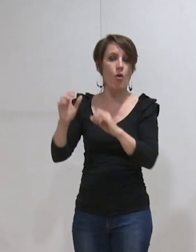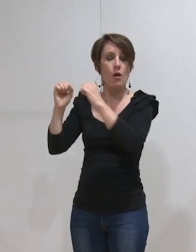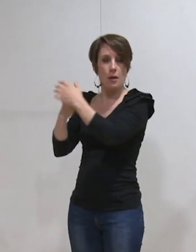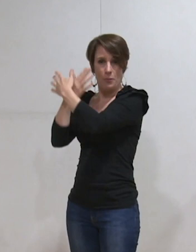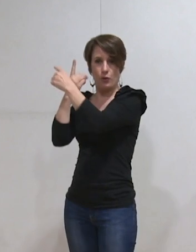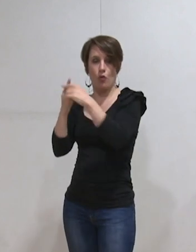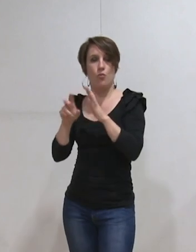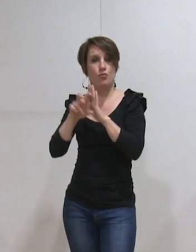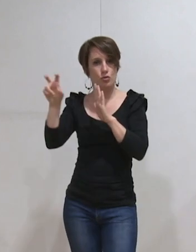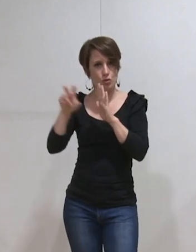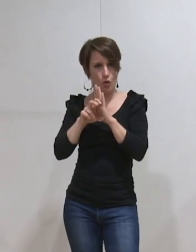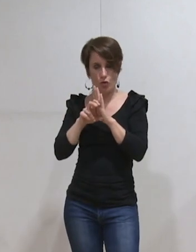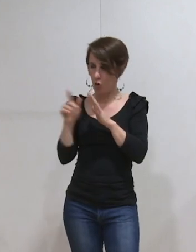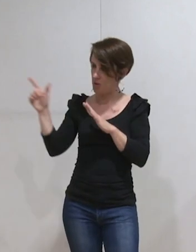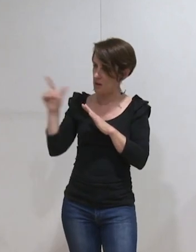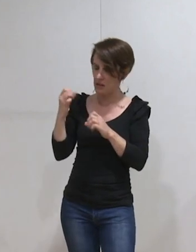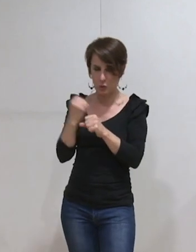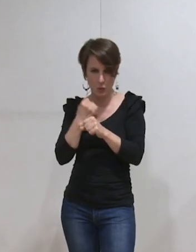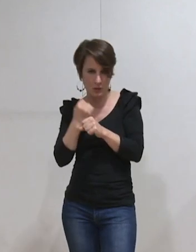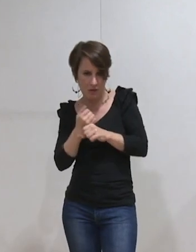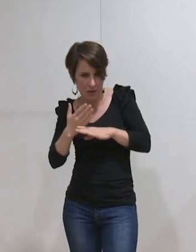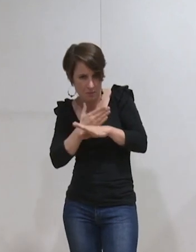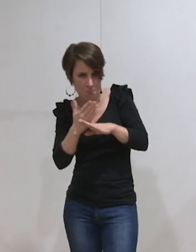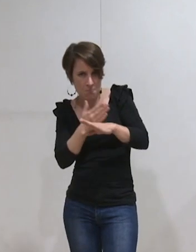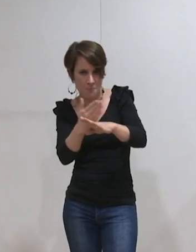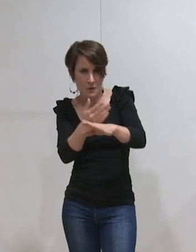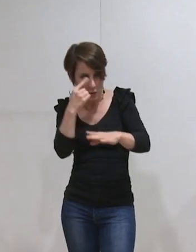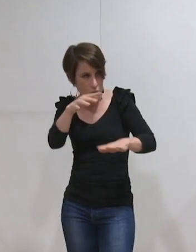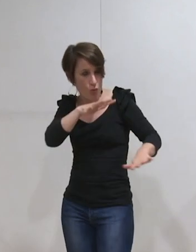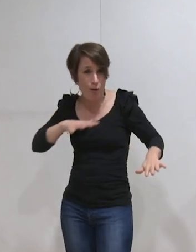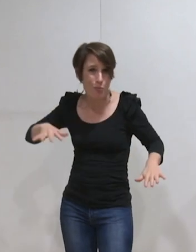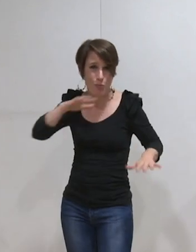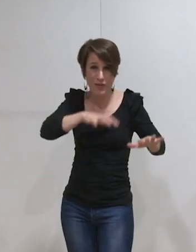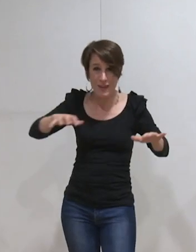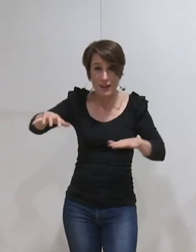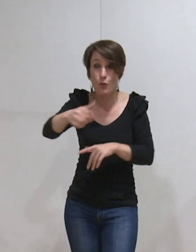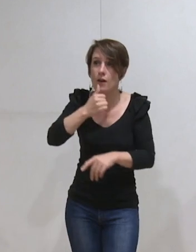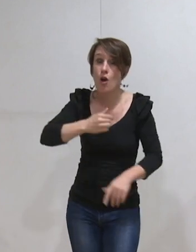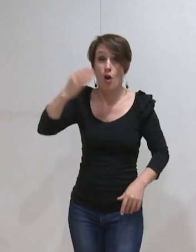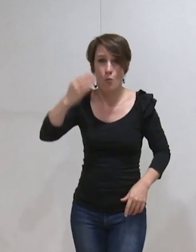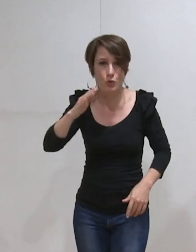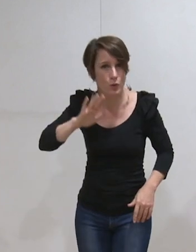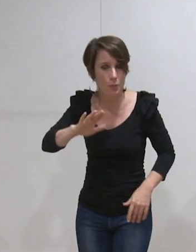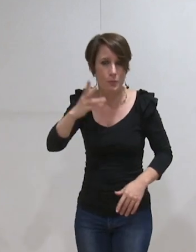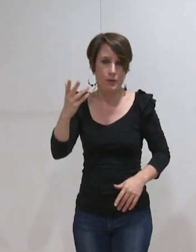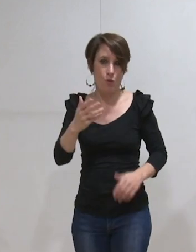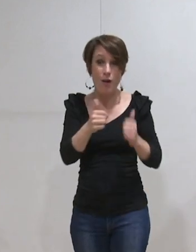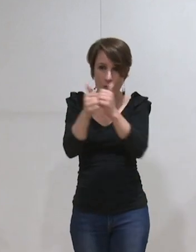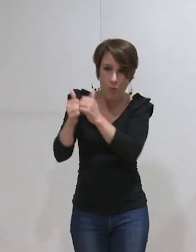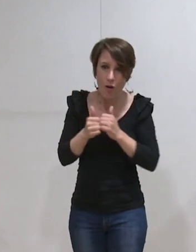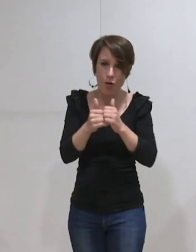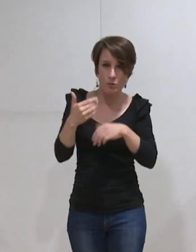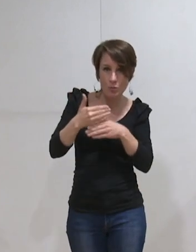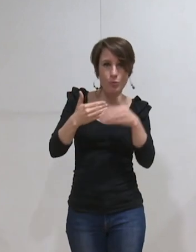de grenob travaille d'ors et déjà à préciser les besoins du territoire afin de définir au mieux et ensemble le cadre de ce nouveau modèle